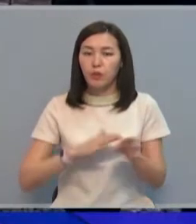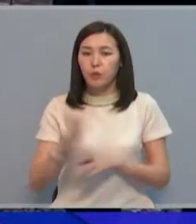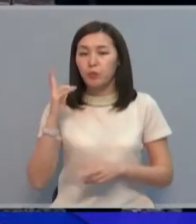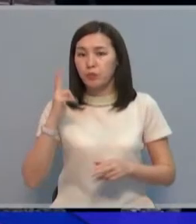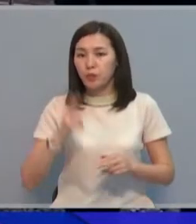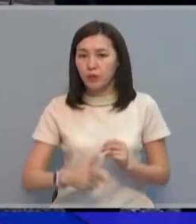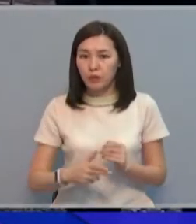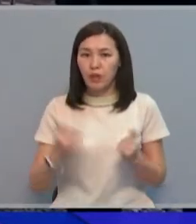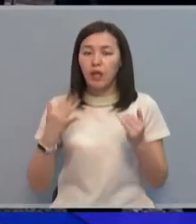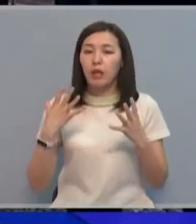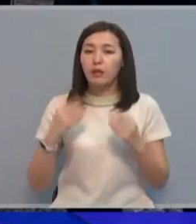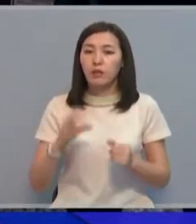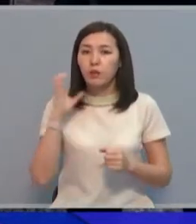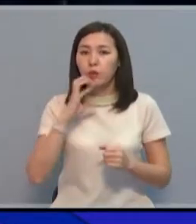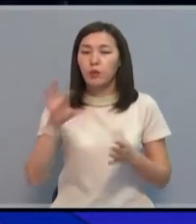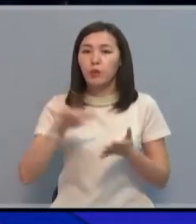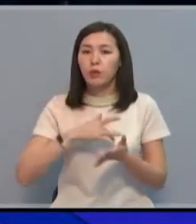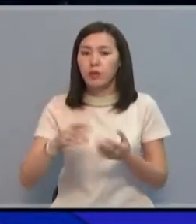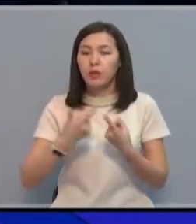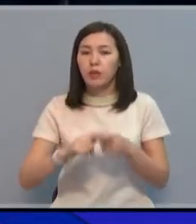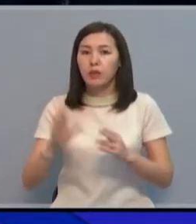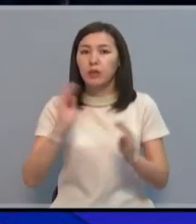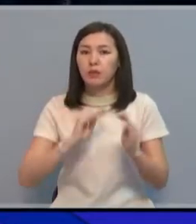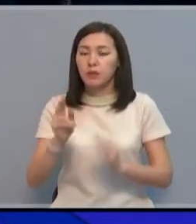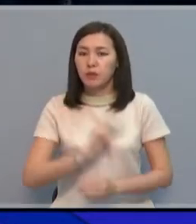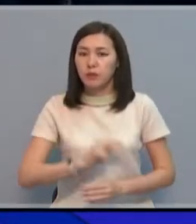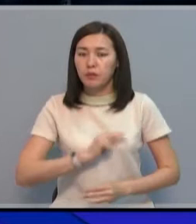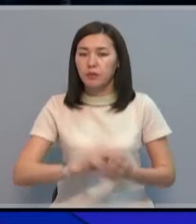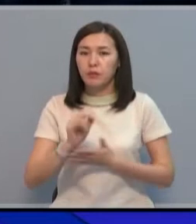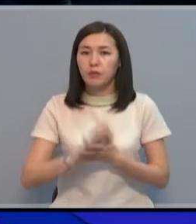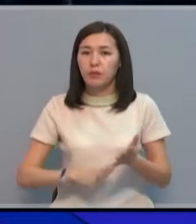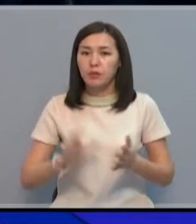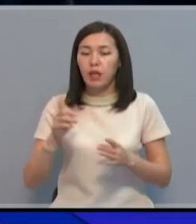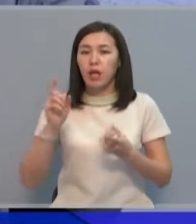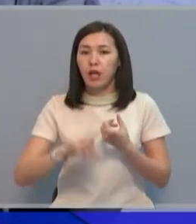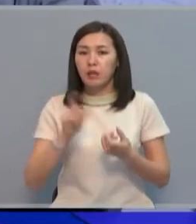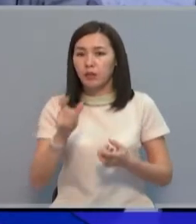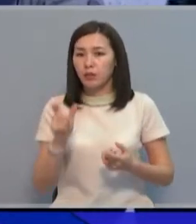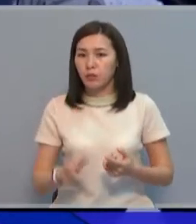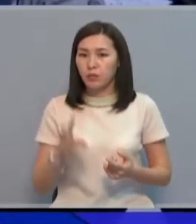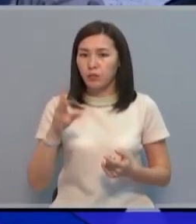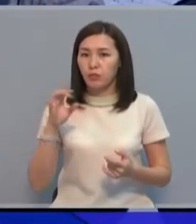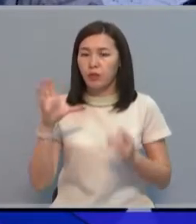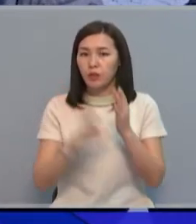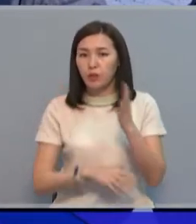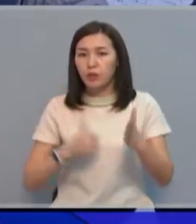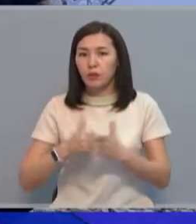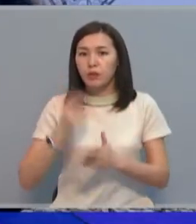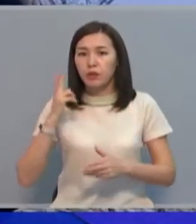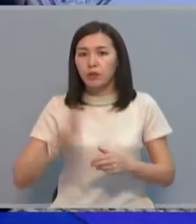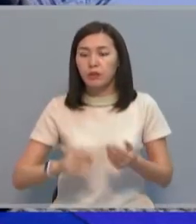толығымен аяқталған. Қазіргі таңда су есептегіш құралдарын орнату жұмыстары жүргізілуде. Абоненттеу жұмыстары наурыз айының соңында